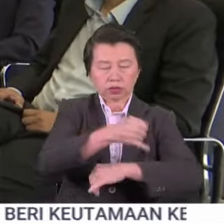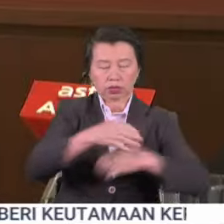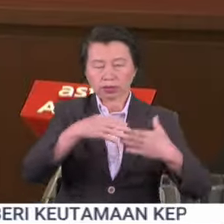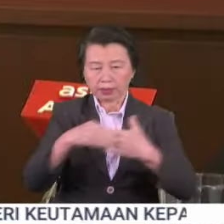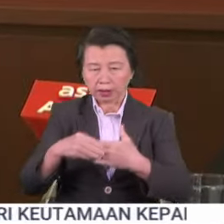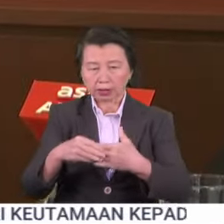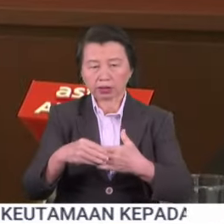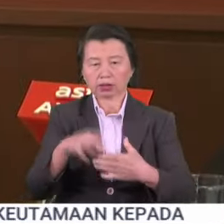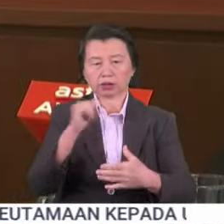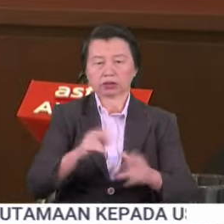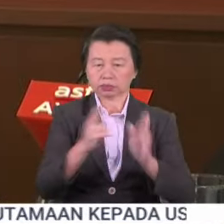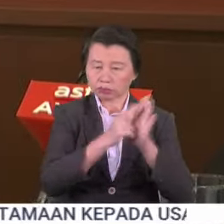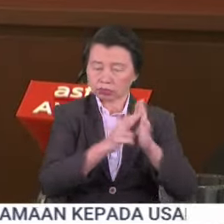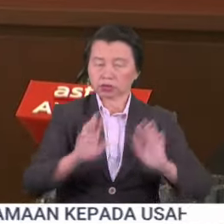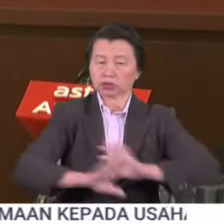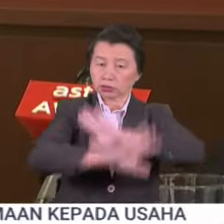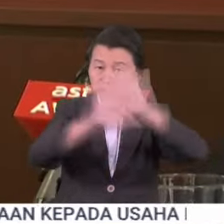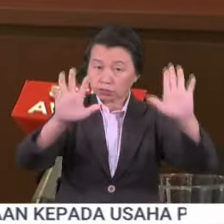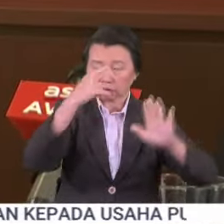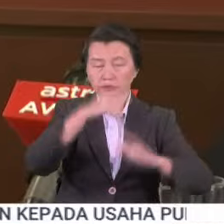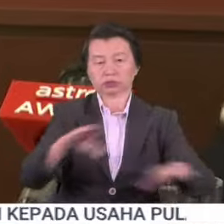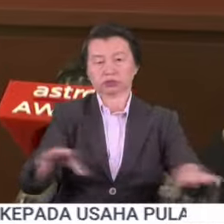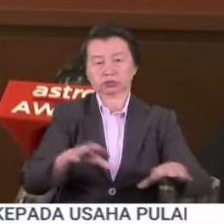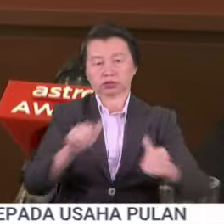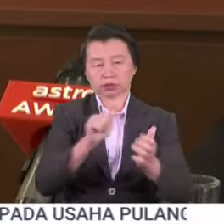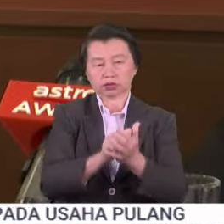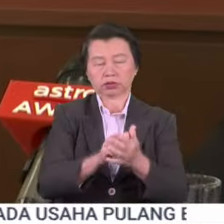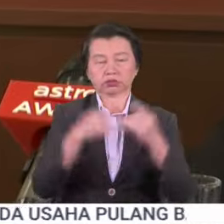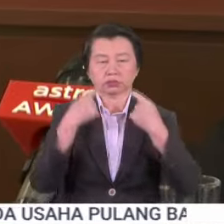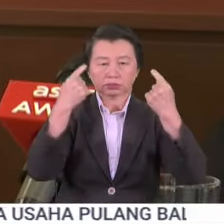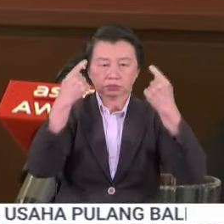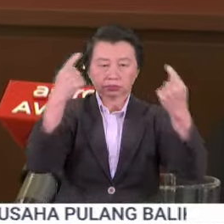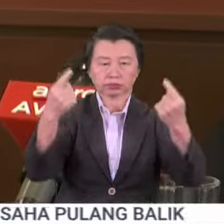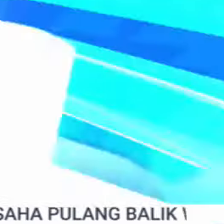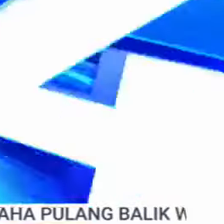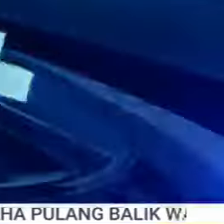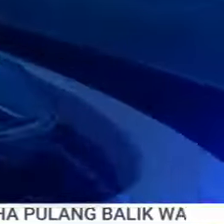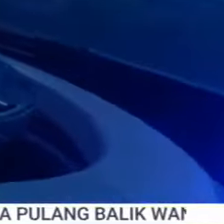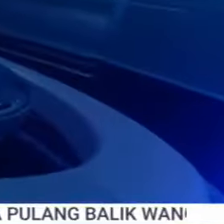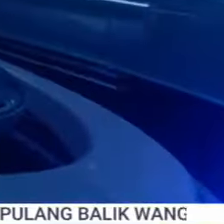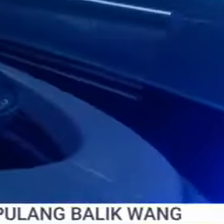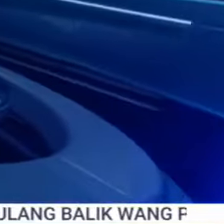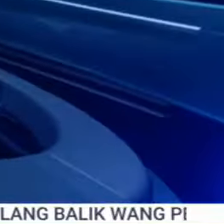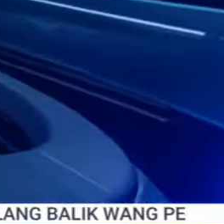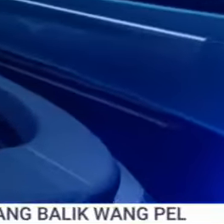panduan dan perundangan yang jelas bagi pelaksanaan yang berjaya.